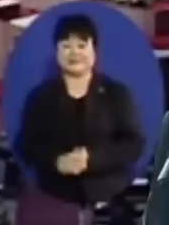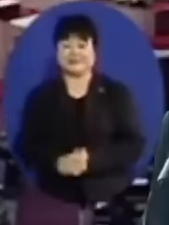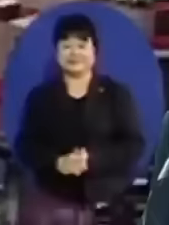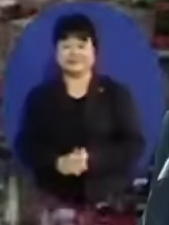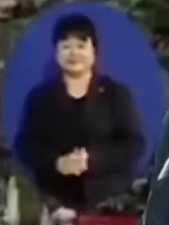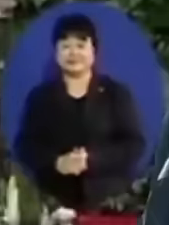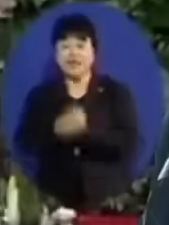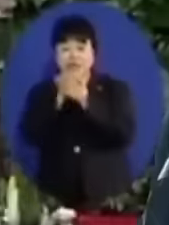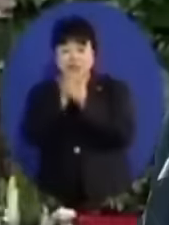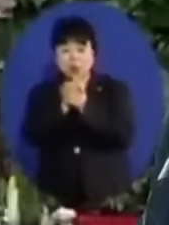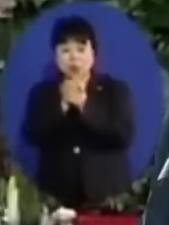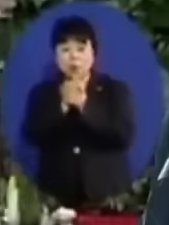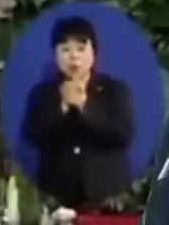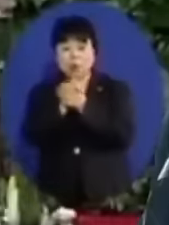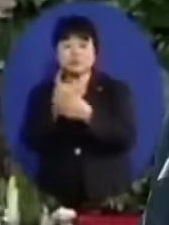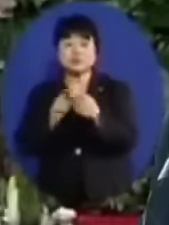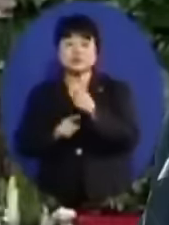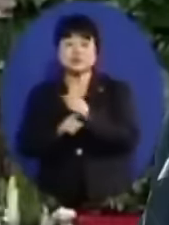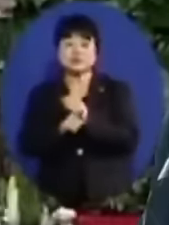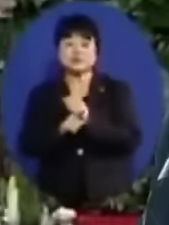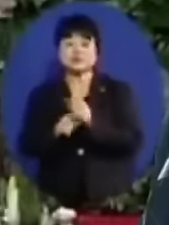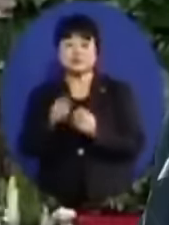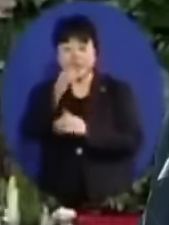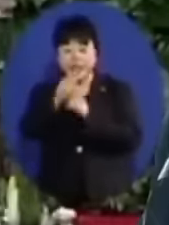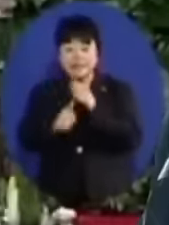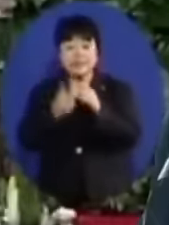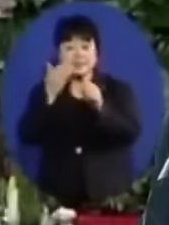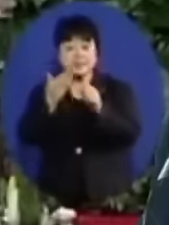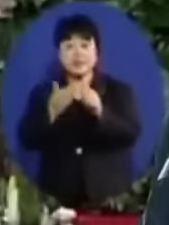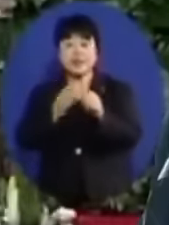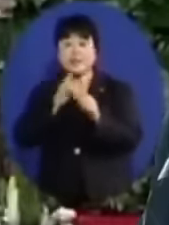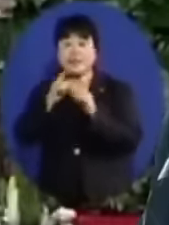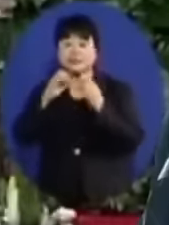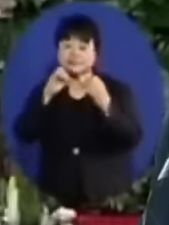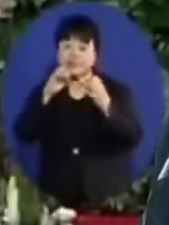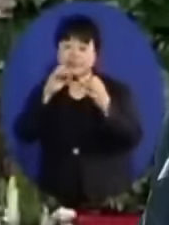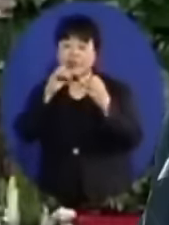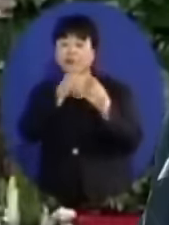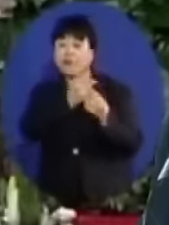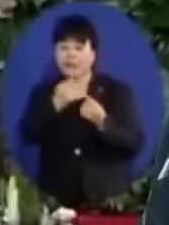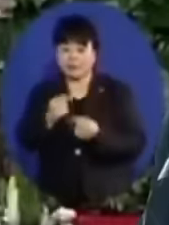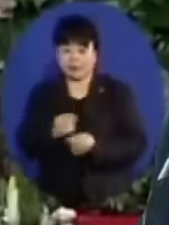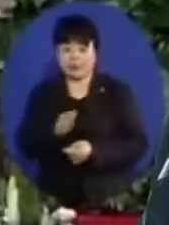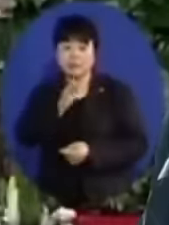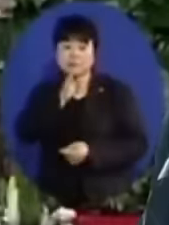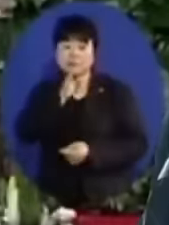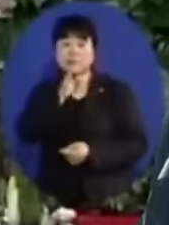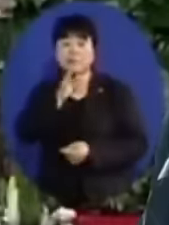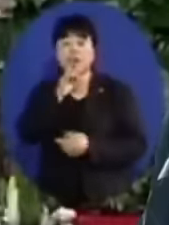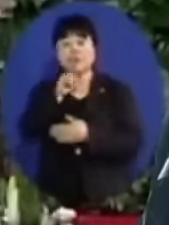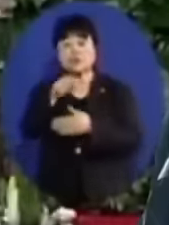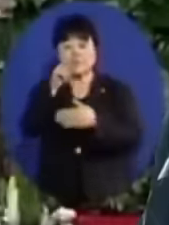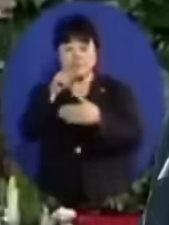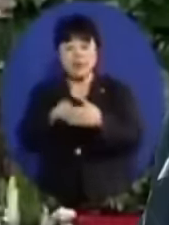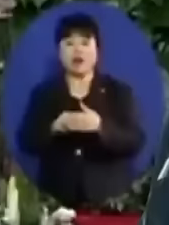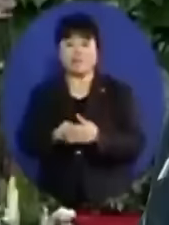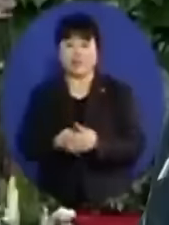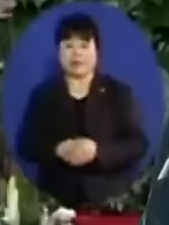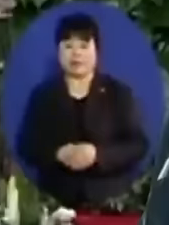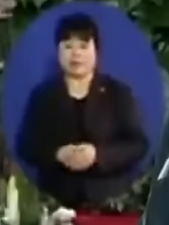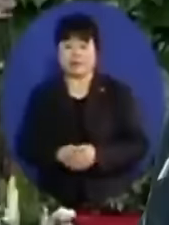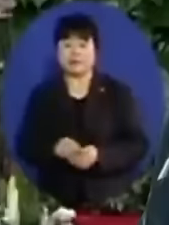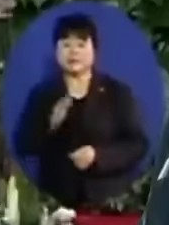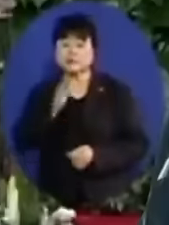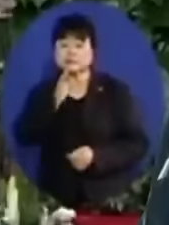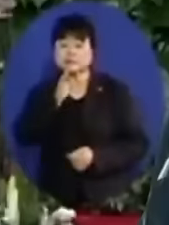그럼 우리 기도라는 것은 우리 하나님께 말씀을 드리는 것이므로 상당히 우리 마음속에 경건한 마음을 가지고